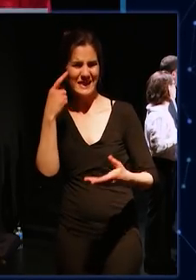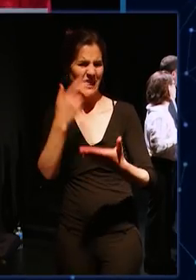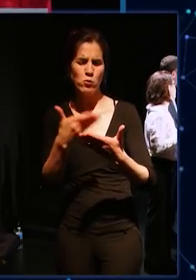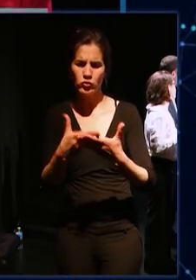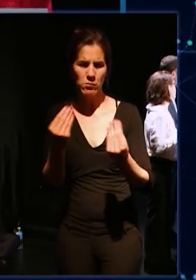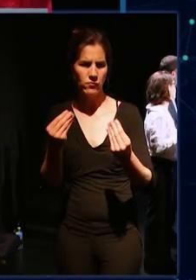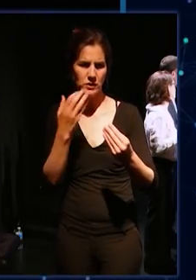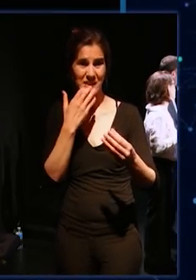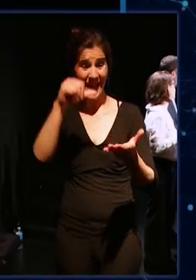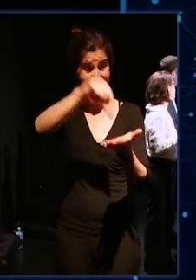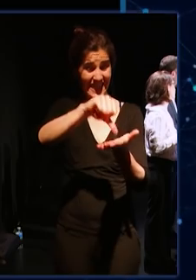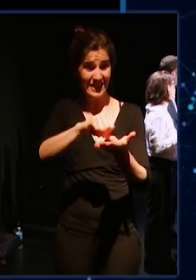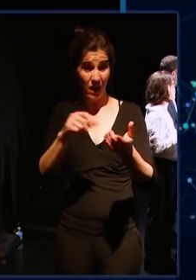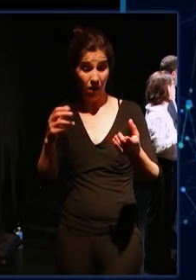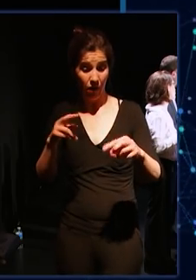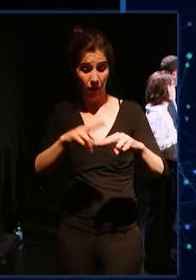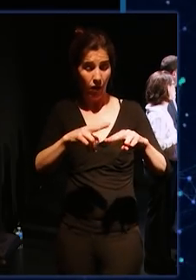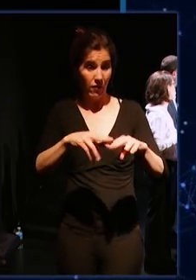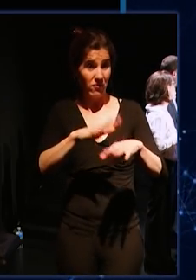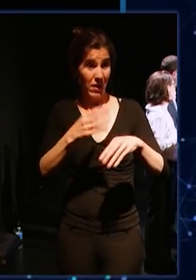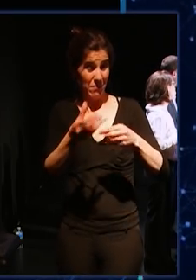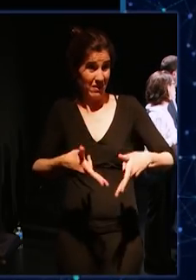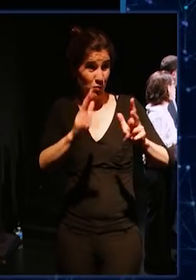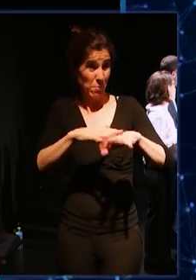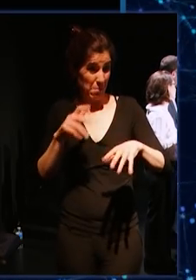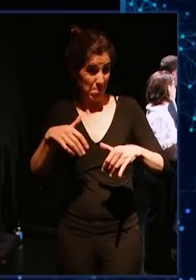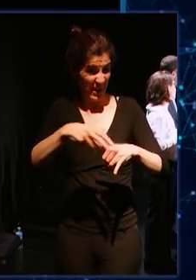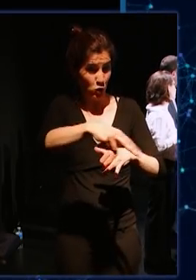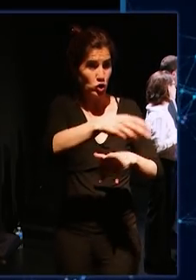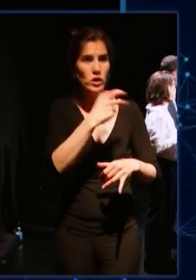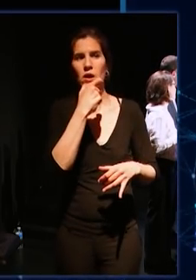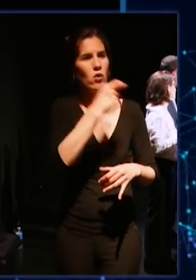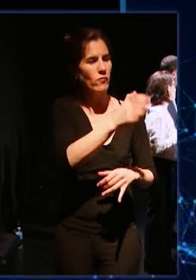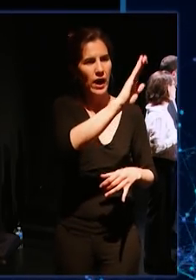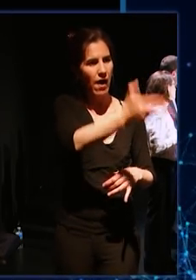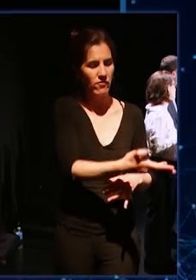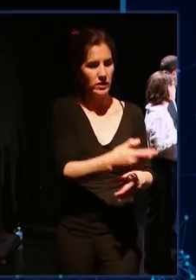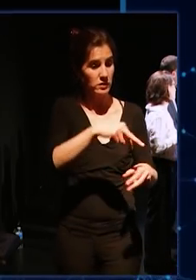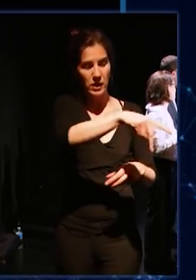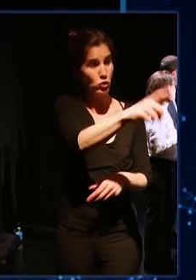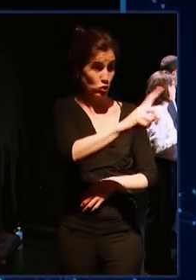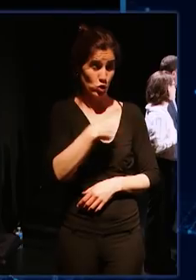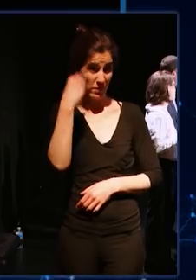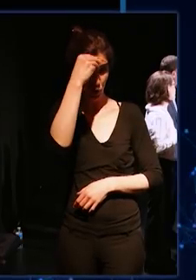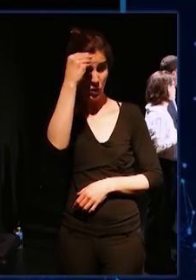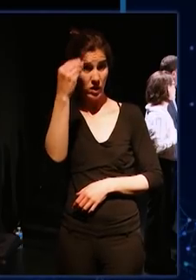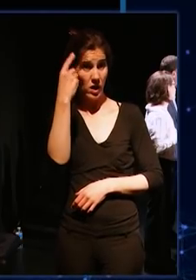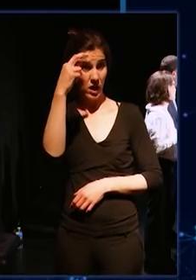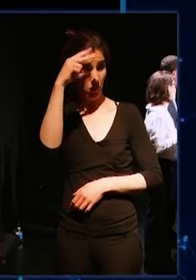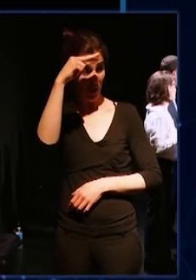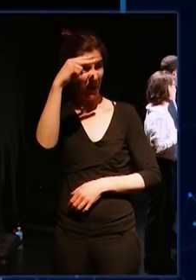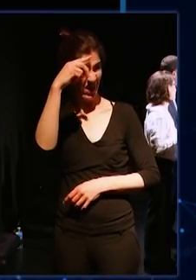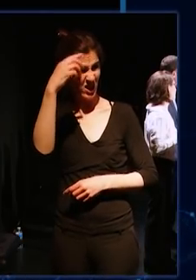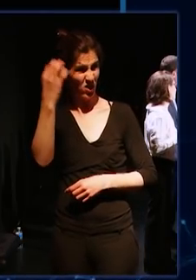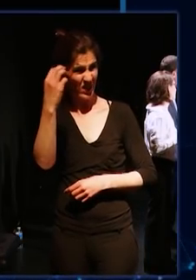centre no va en detriment de la qualitat del comerç, sinó que la reflexió que hem de fer crec que va més enllà. No és qüestió de que el centre va en detriment perquè